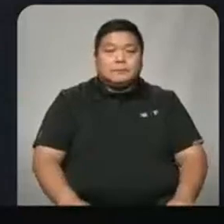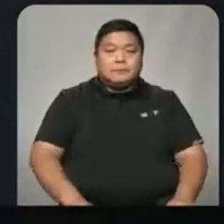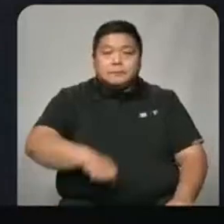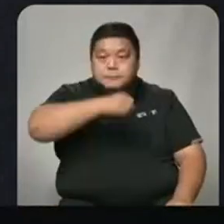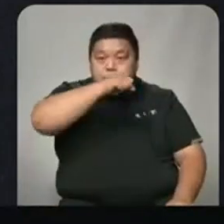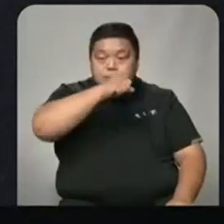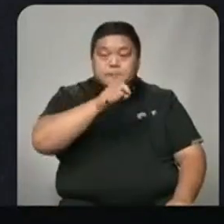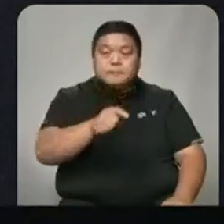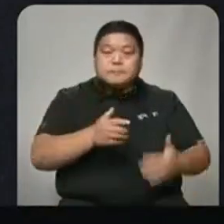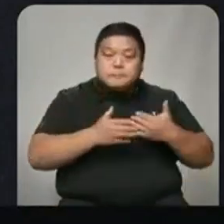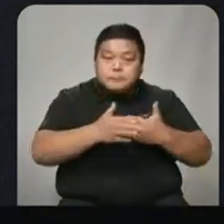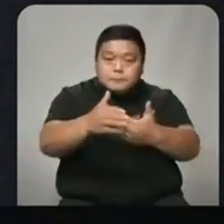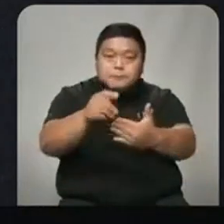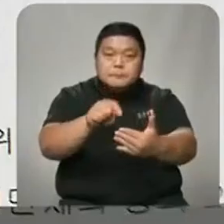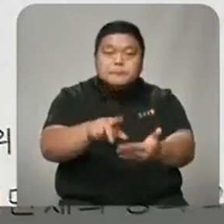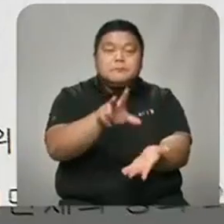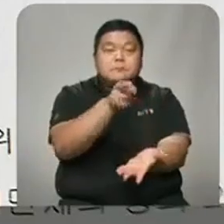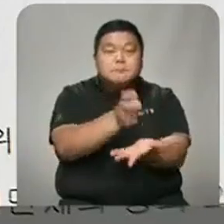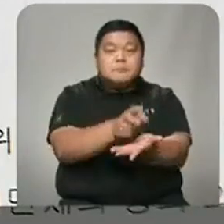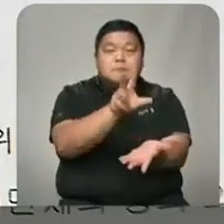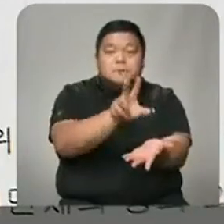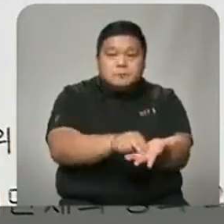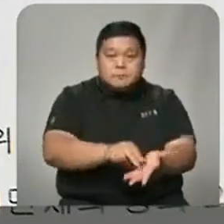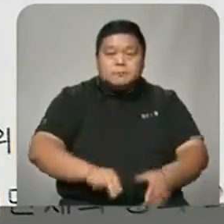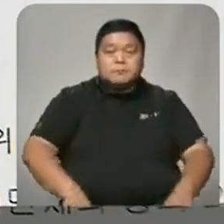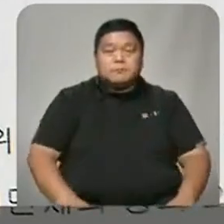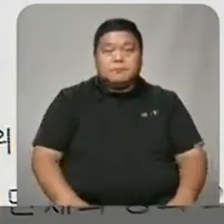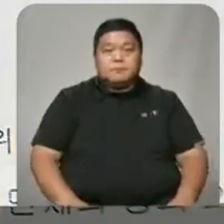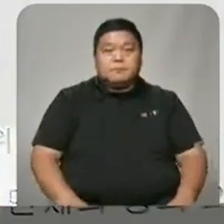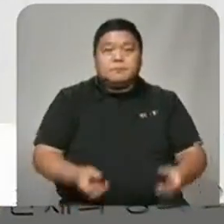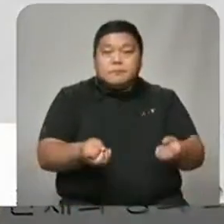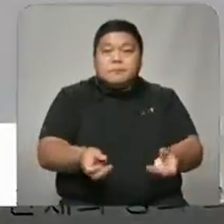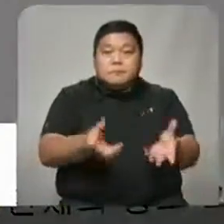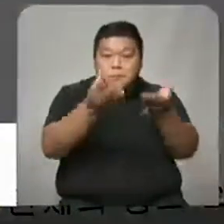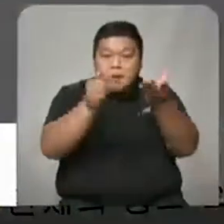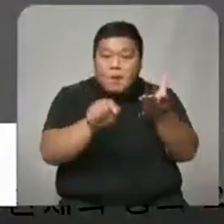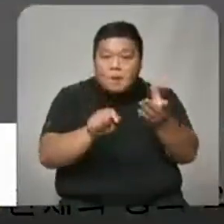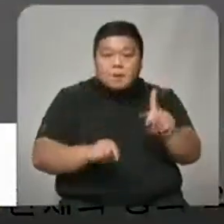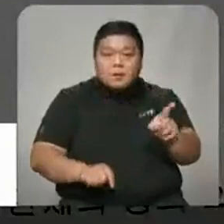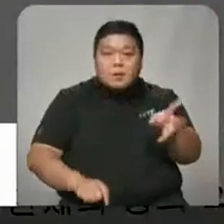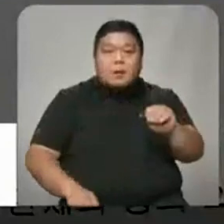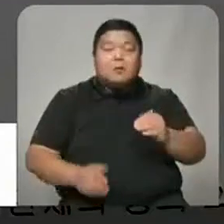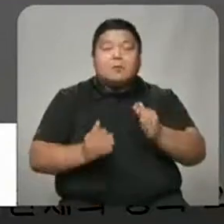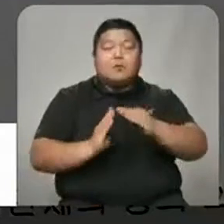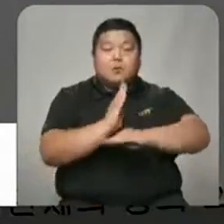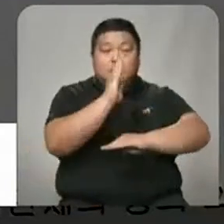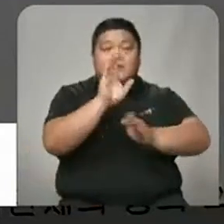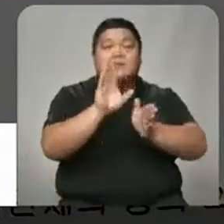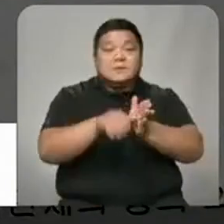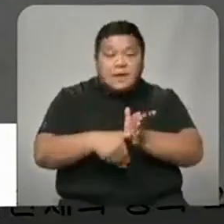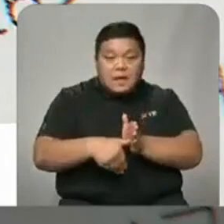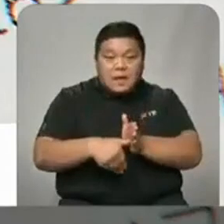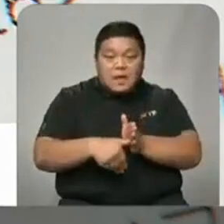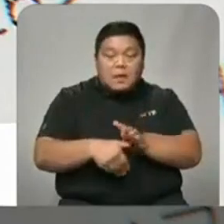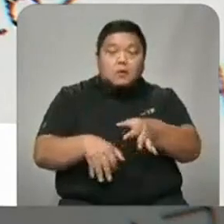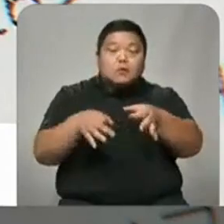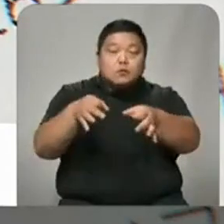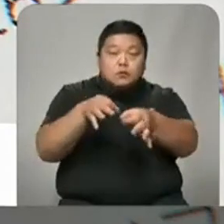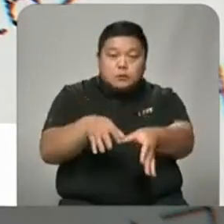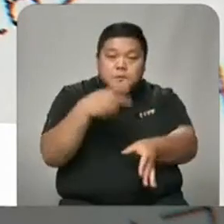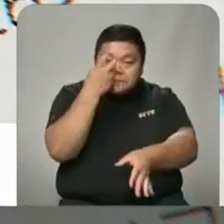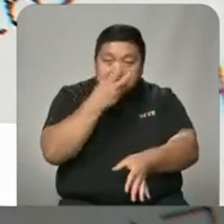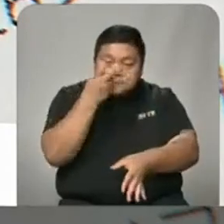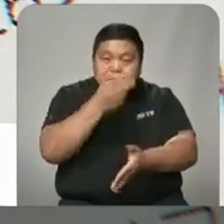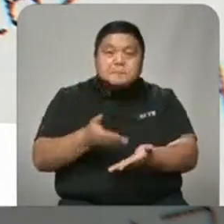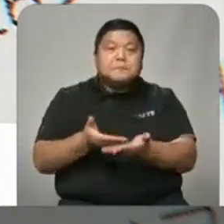착공식 예산 편성절차도 도마 위에 올랐습니다 공연 축제 등 행사성 사업에 1억원이 넘게 편성하는 경우 투자 심사를